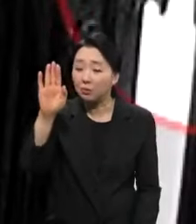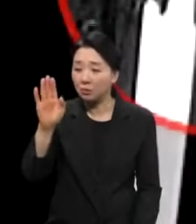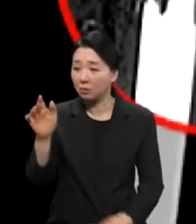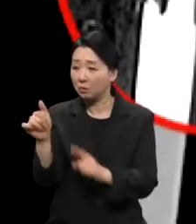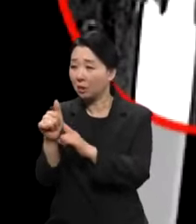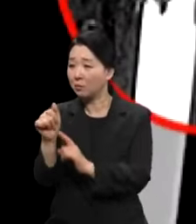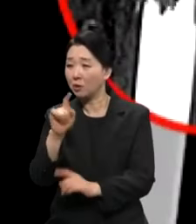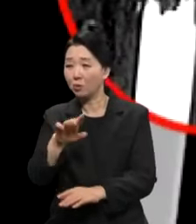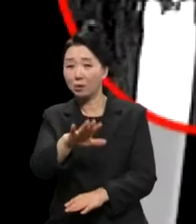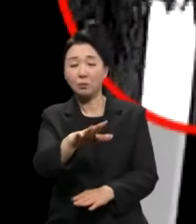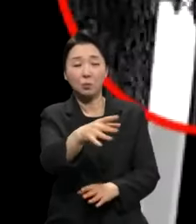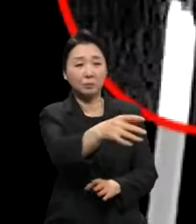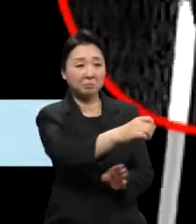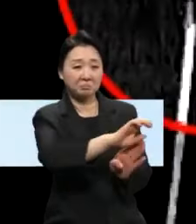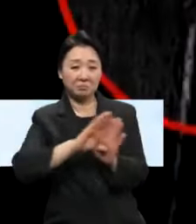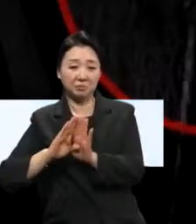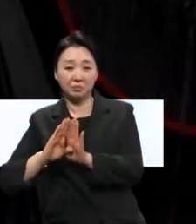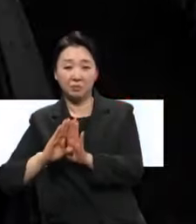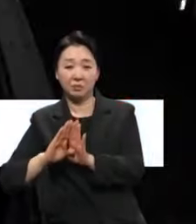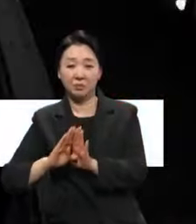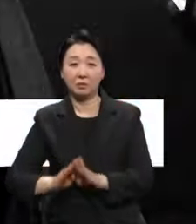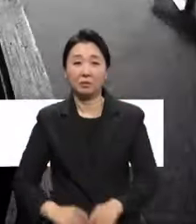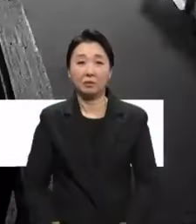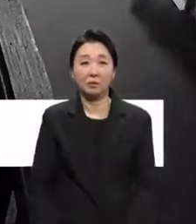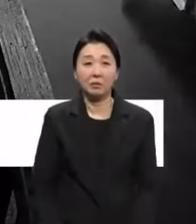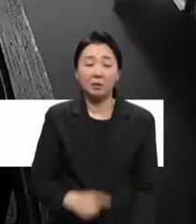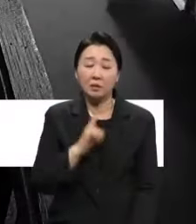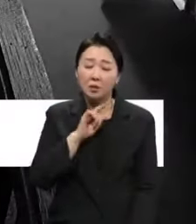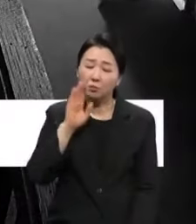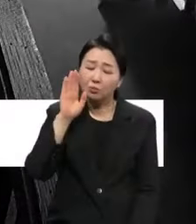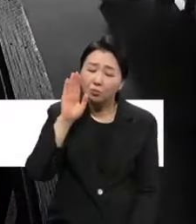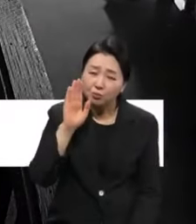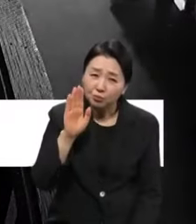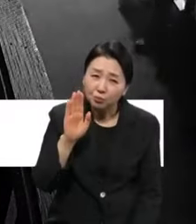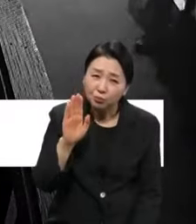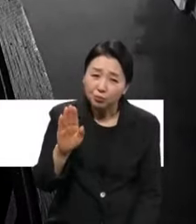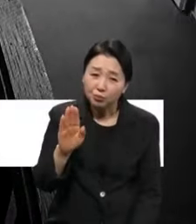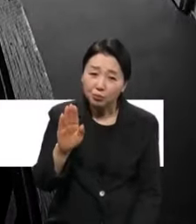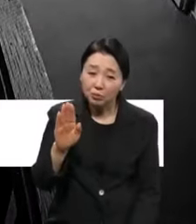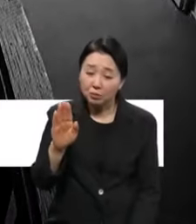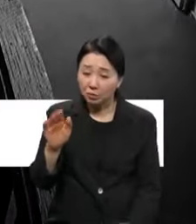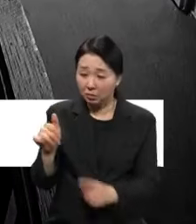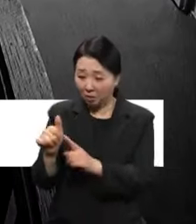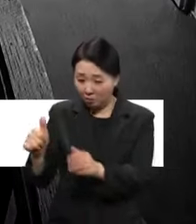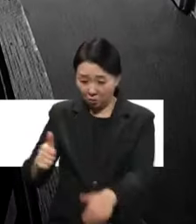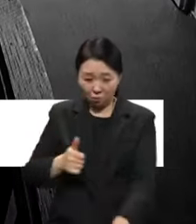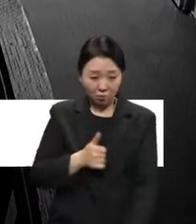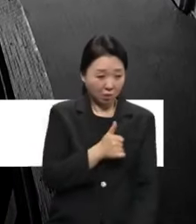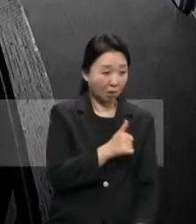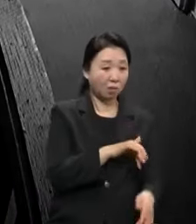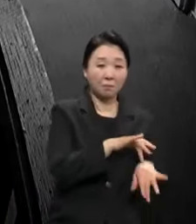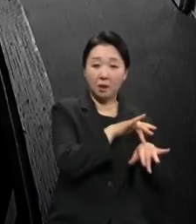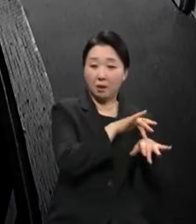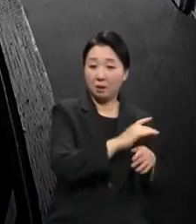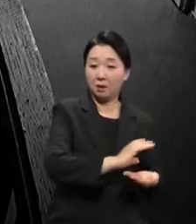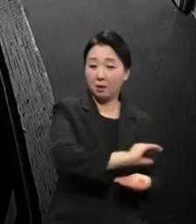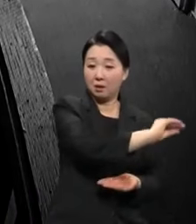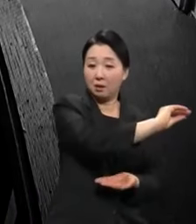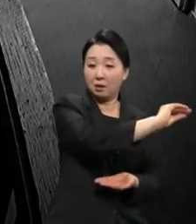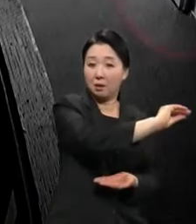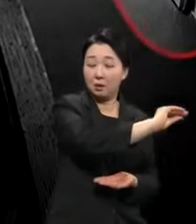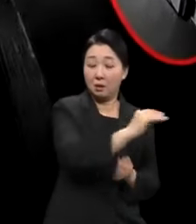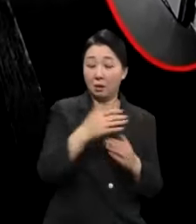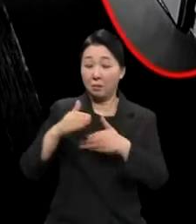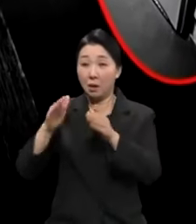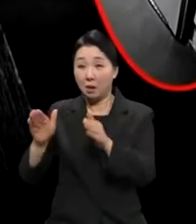손이 나와 조용히 문을 닫습니다. 10여 분이 지나고 혼자 빠져나온 남성. 그대로 사라집니다. 방 안에선